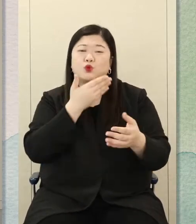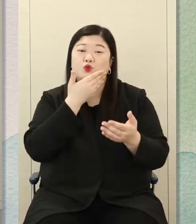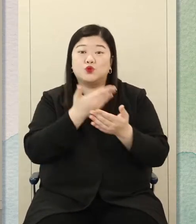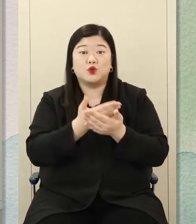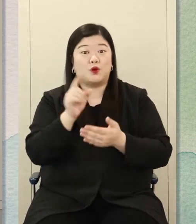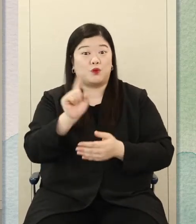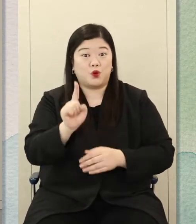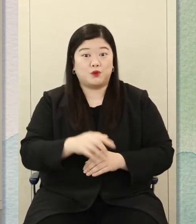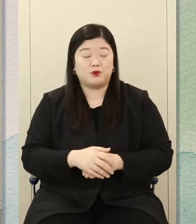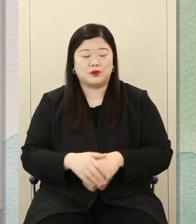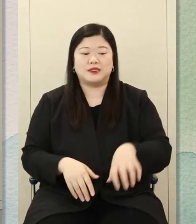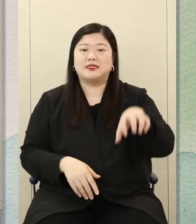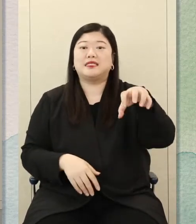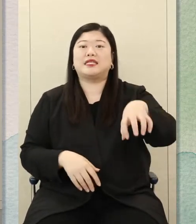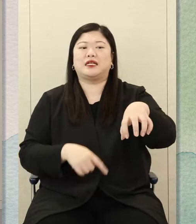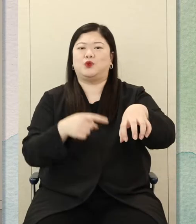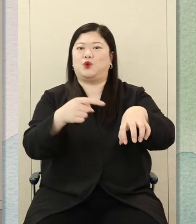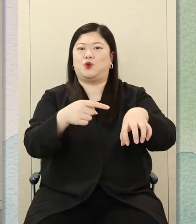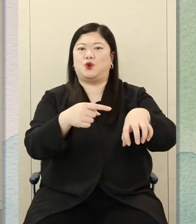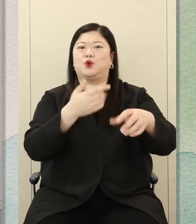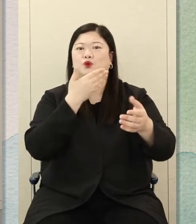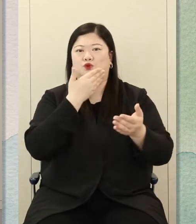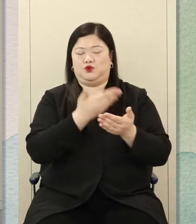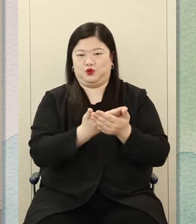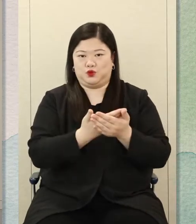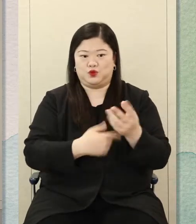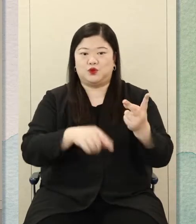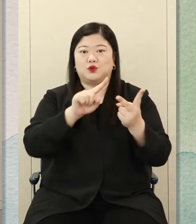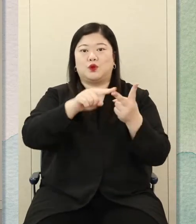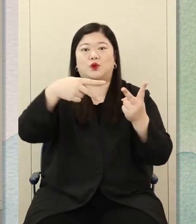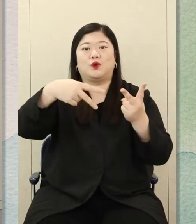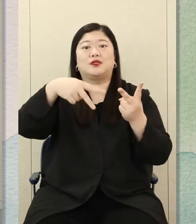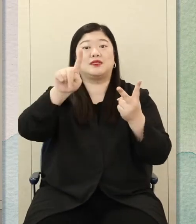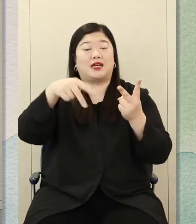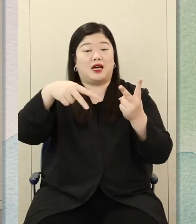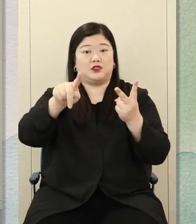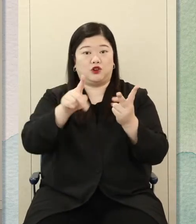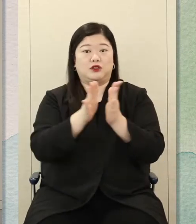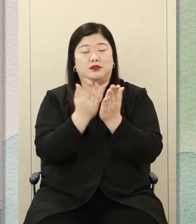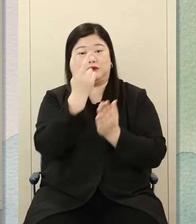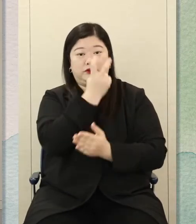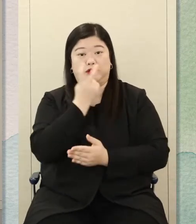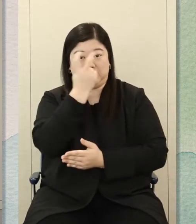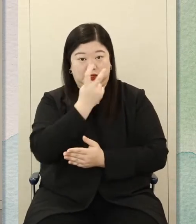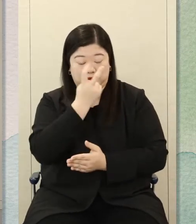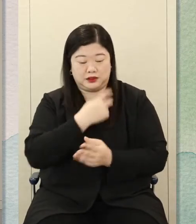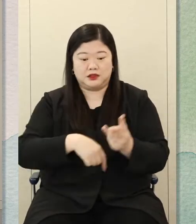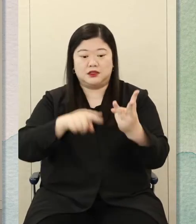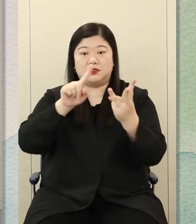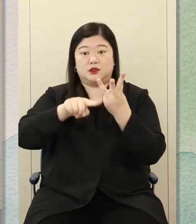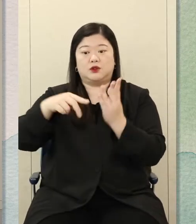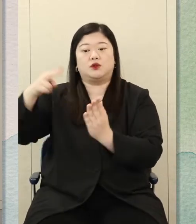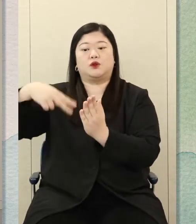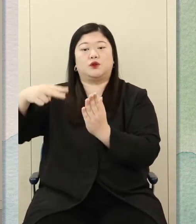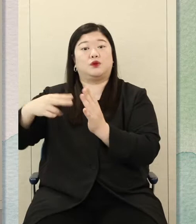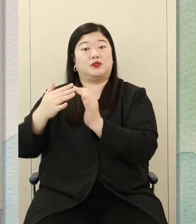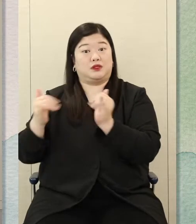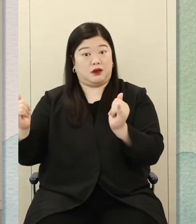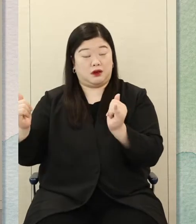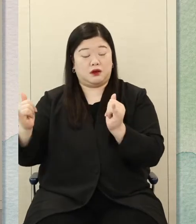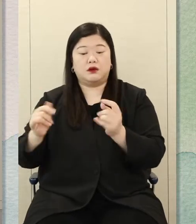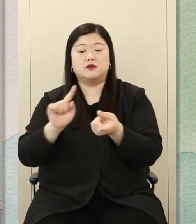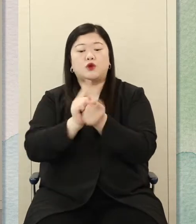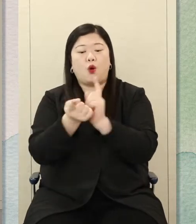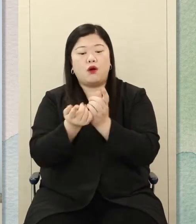뭐 장소도 되게 중요하고요. 그다음에 이제 사서와 어떤 이 독자 사이의 소통 이런 것도 굉장히